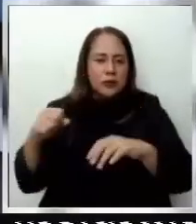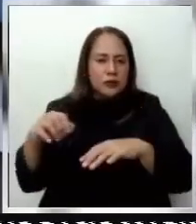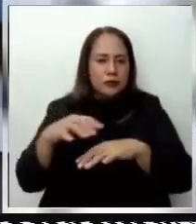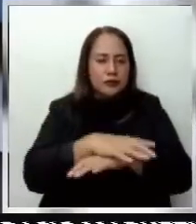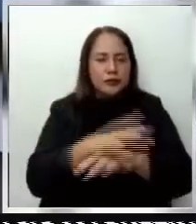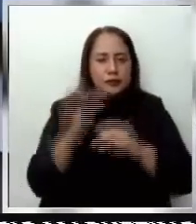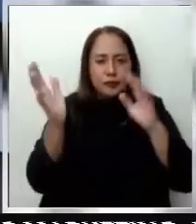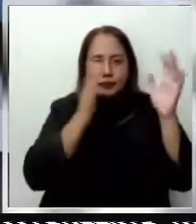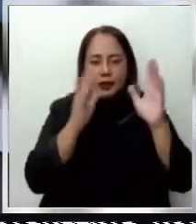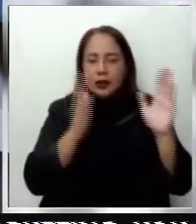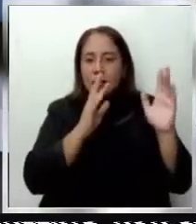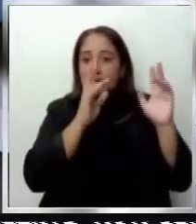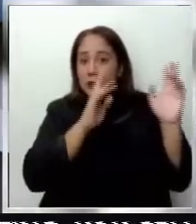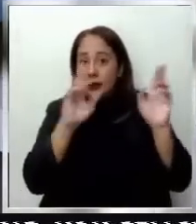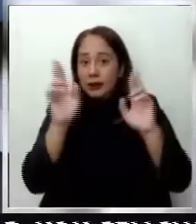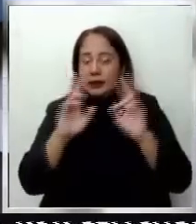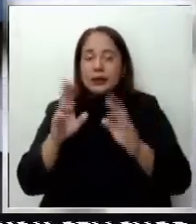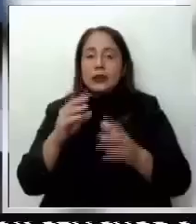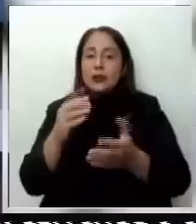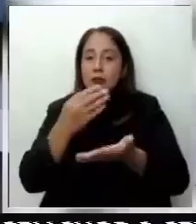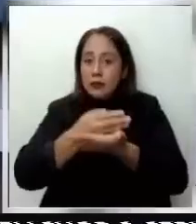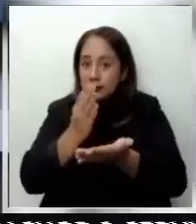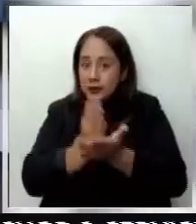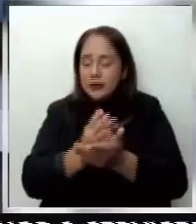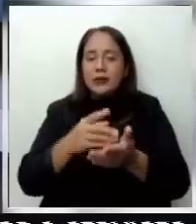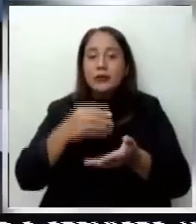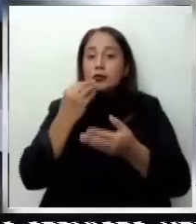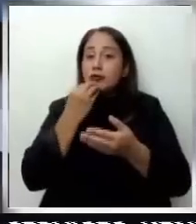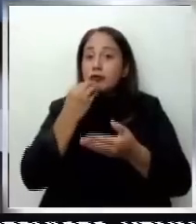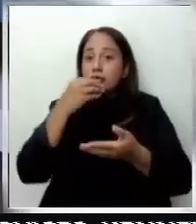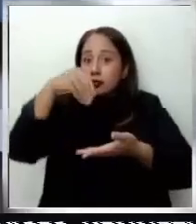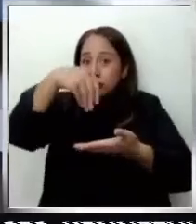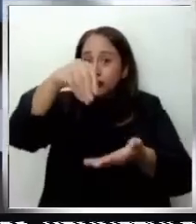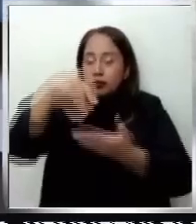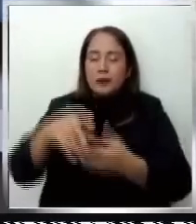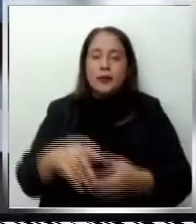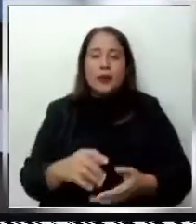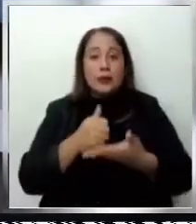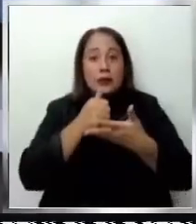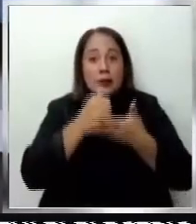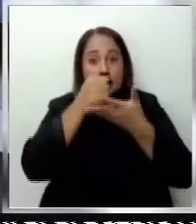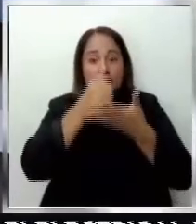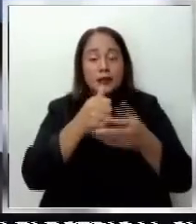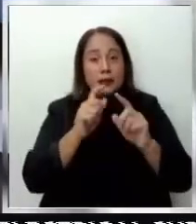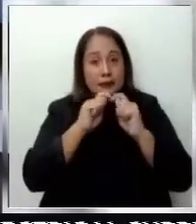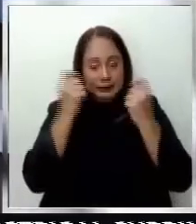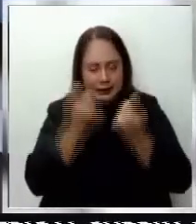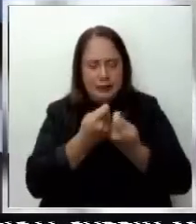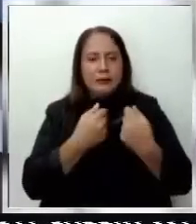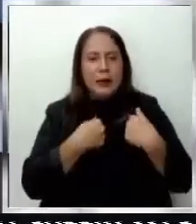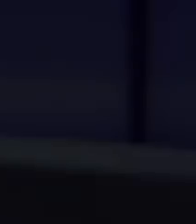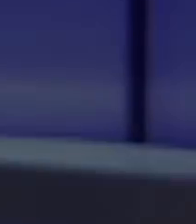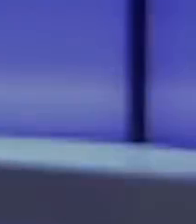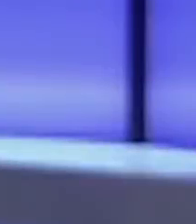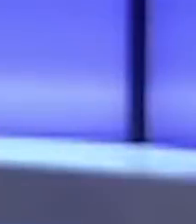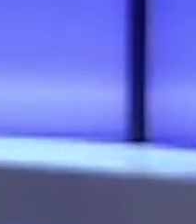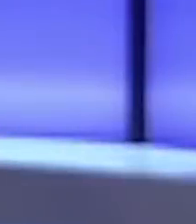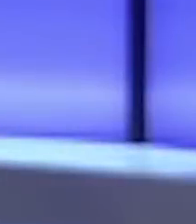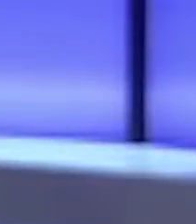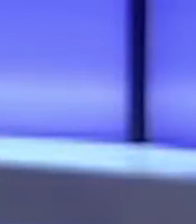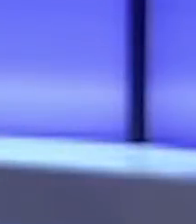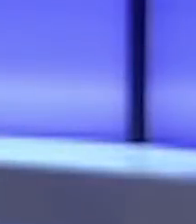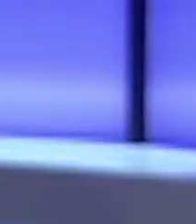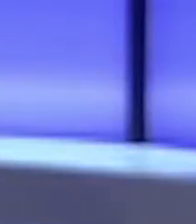ang pondo at food packs, naka-standby ang response teams at naka-alerto ang mga LGU. Good news